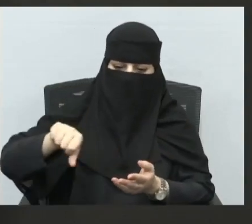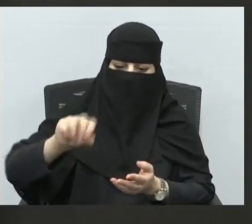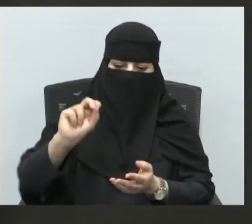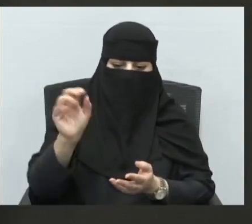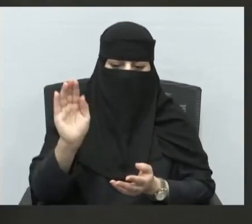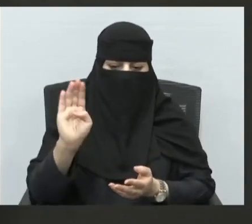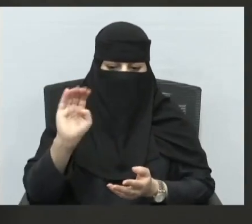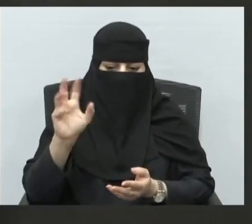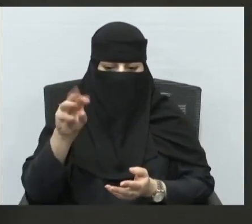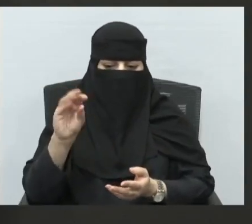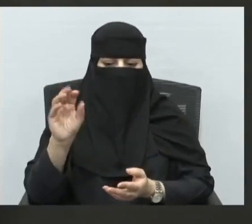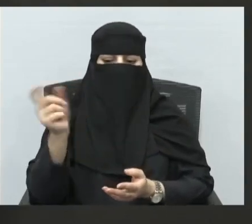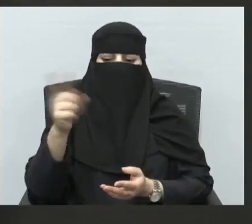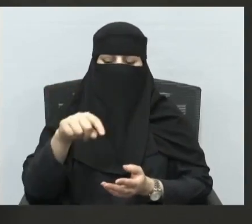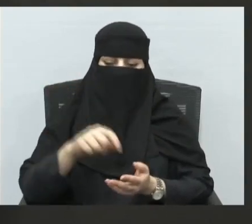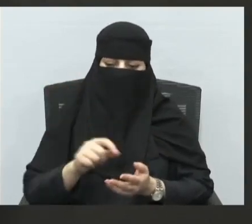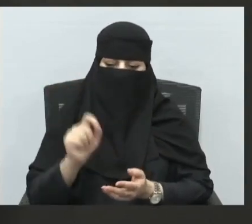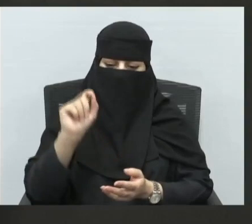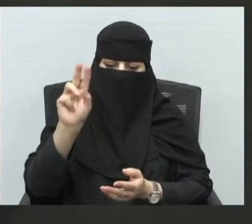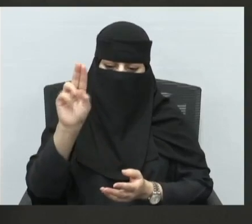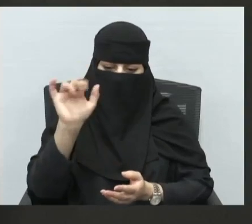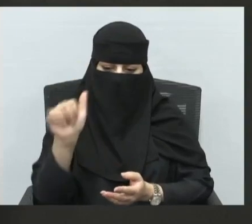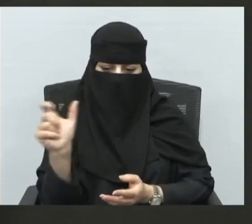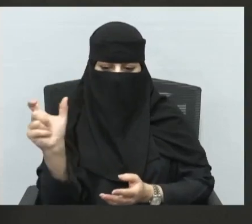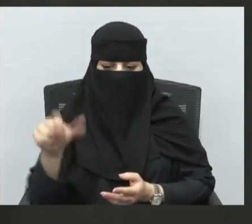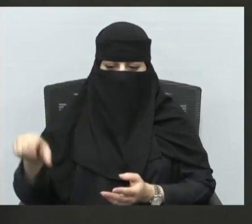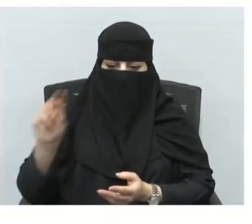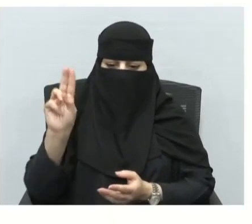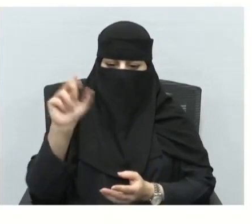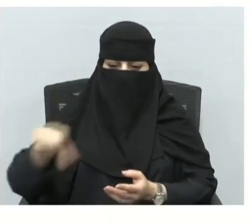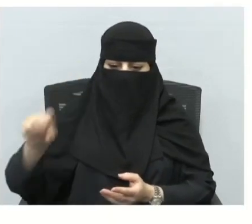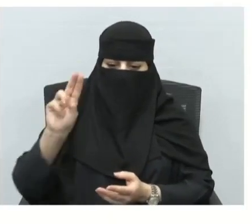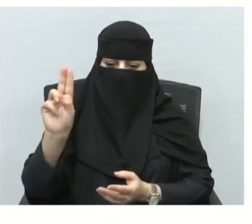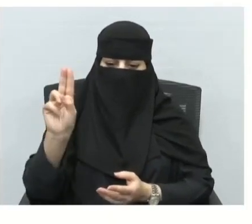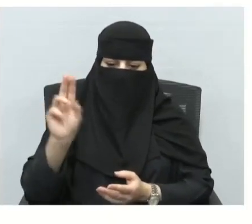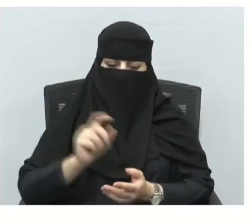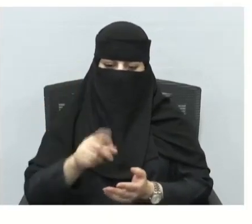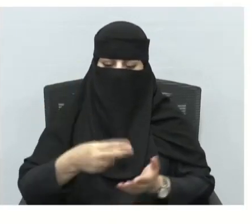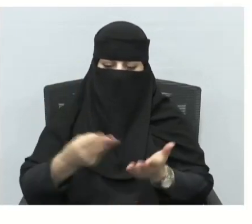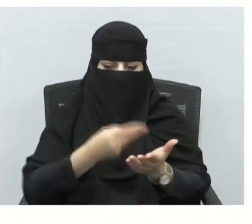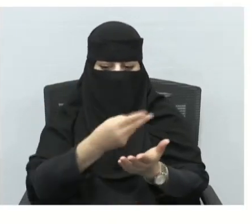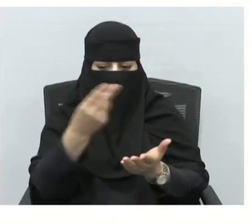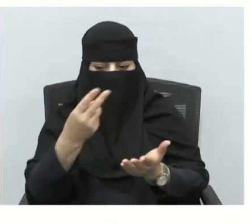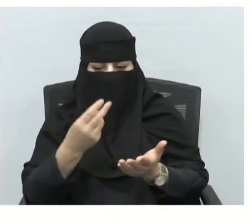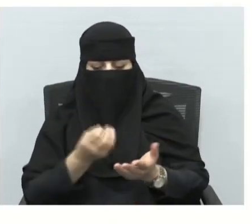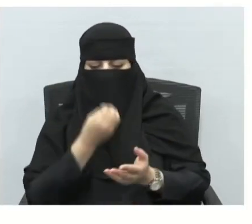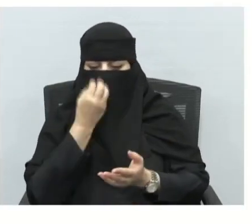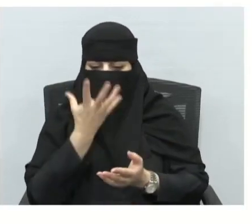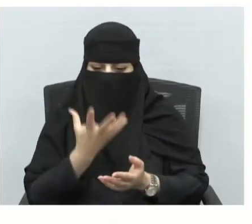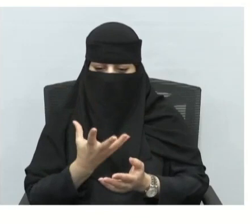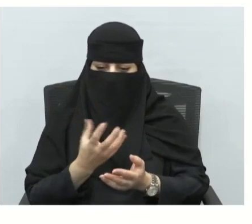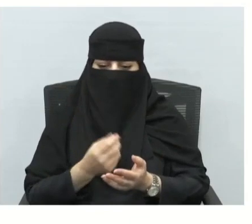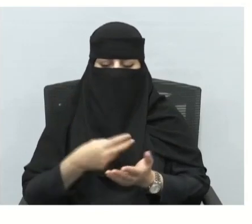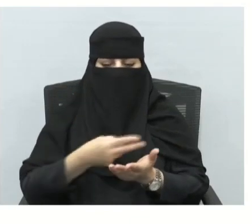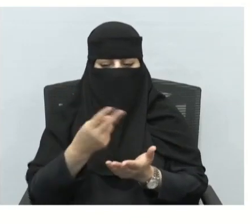تين ايضا توت ننظر الى نوه تلوينها جميل انها تلون